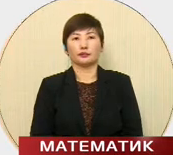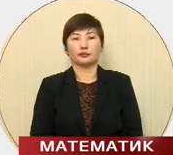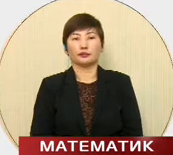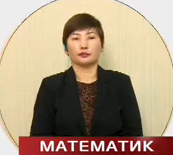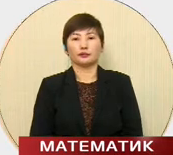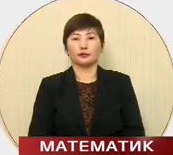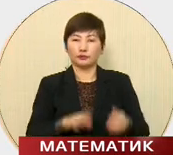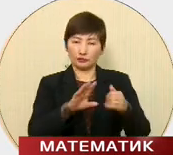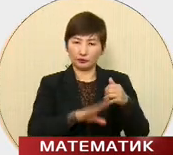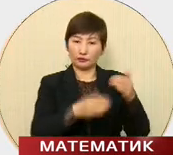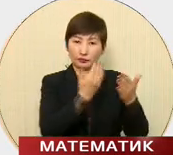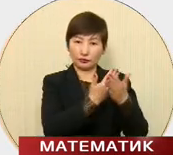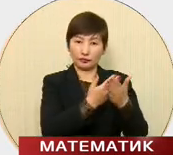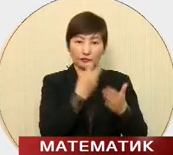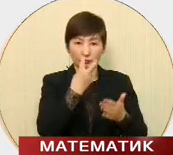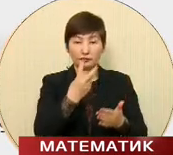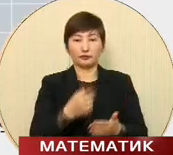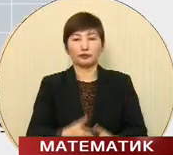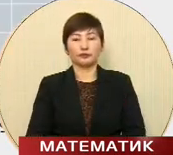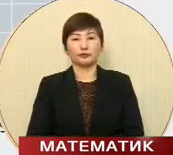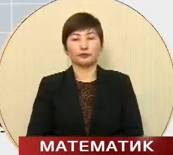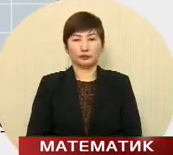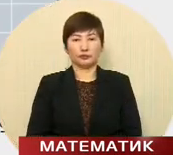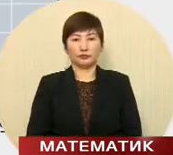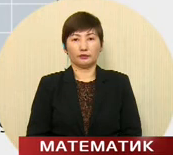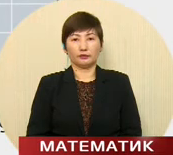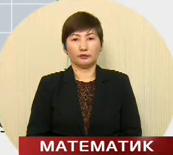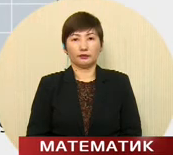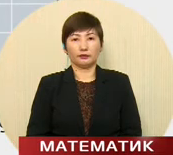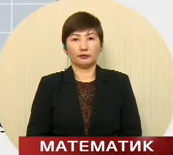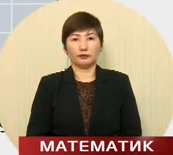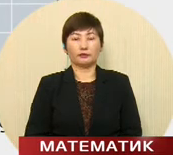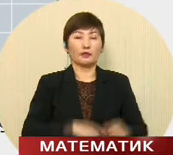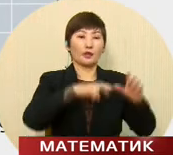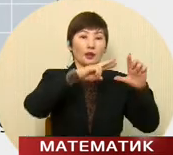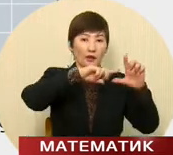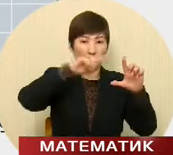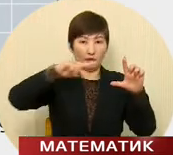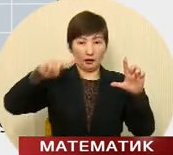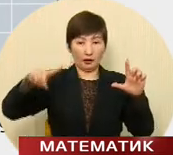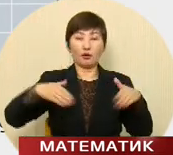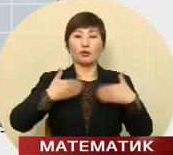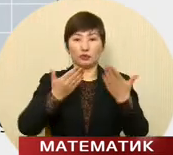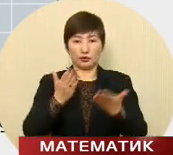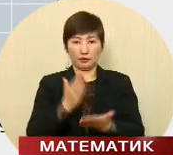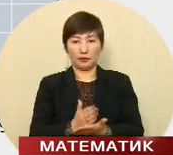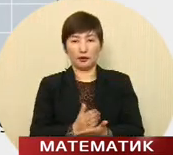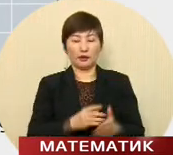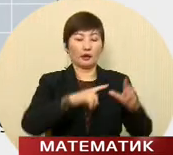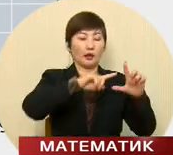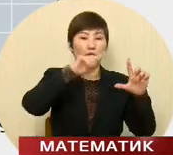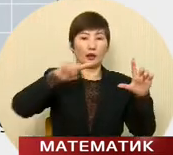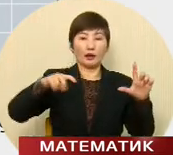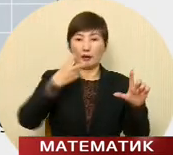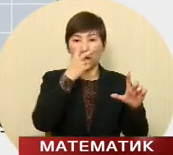За дараагийн жишээг авч үзье. За дэлгэцэнд график өгөгдсөн байна. За тэгэхээр бүгдээрээ энэ графикийг